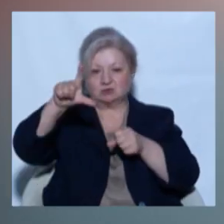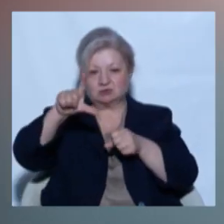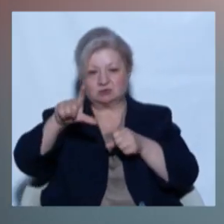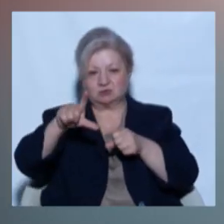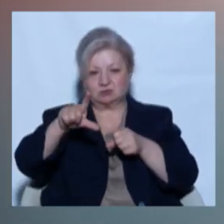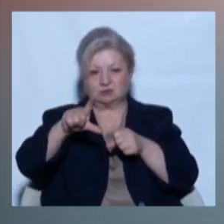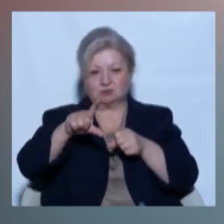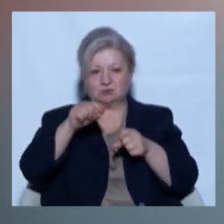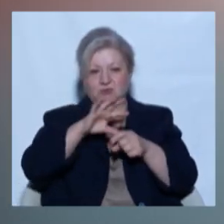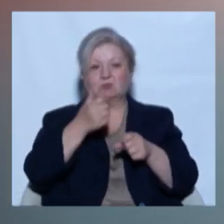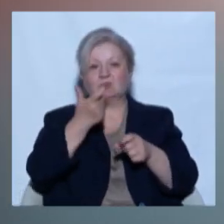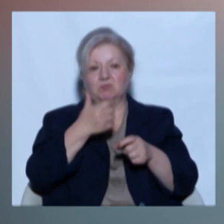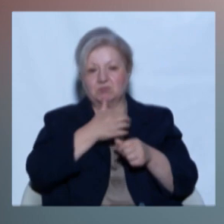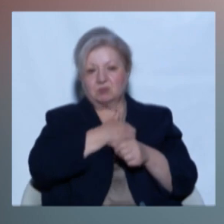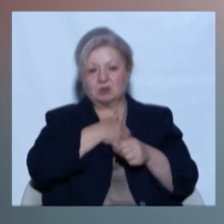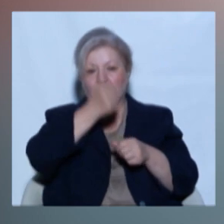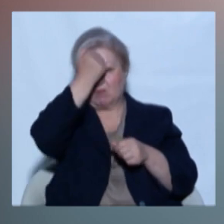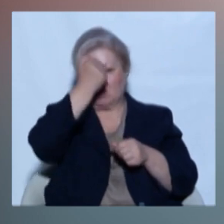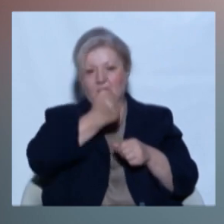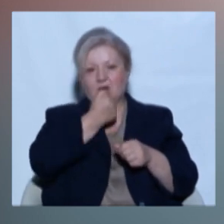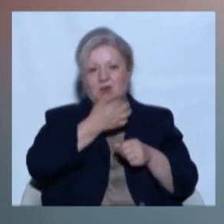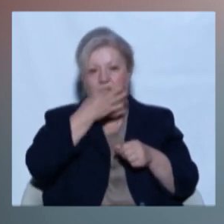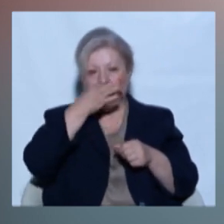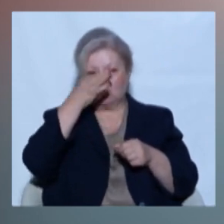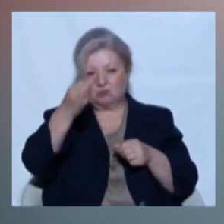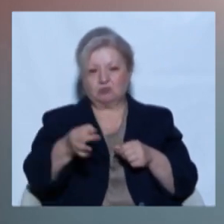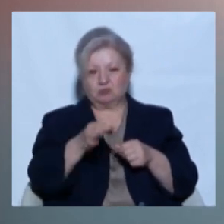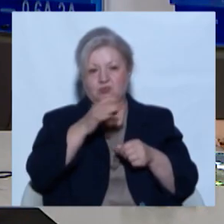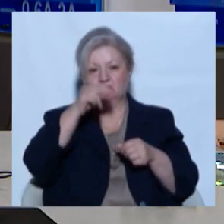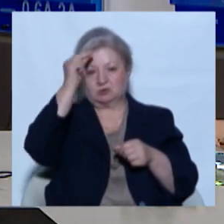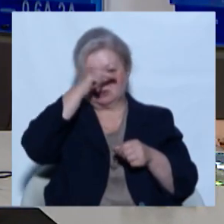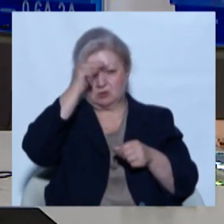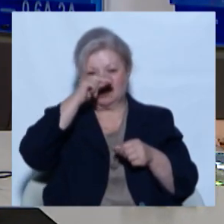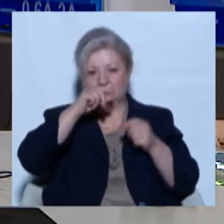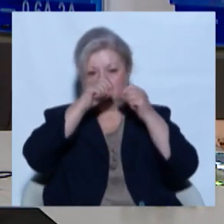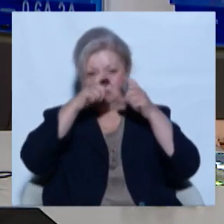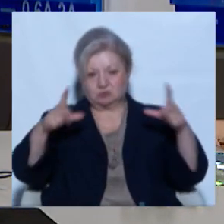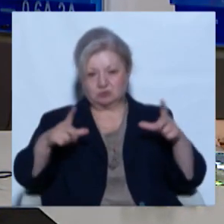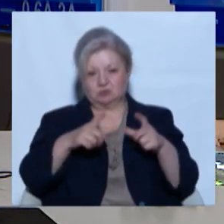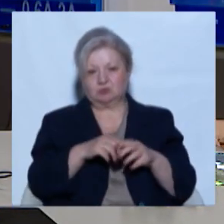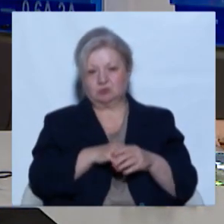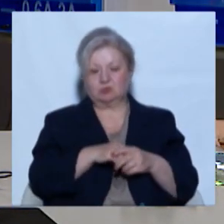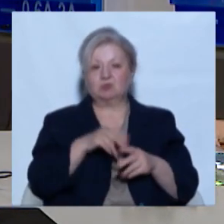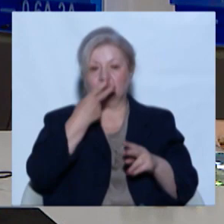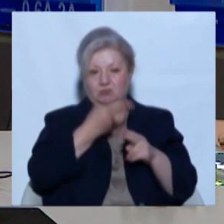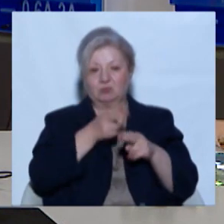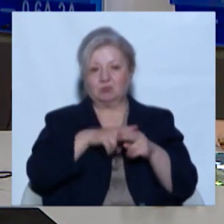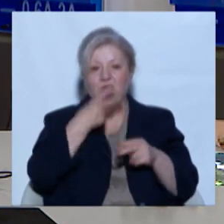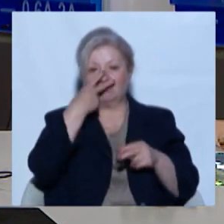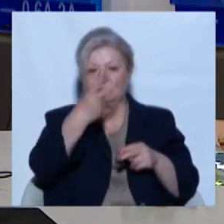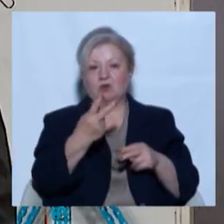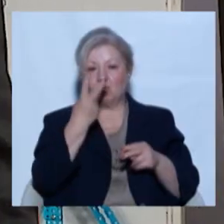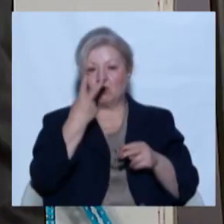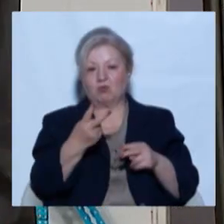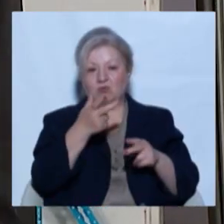მადლობა გადავხოთ ტელესკოლას და ბატონ დავით სონღულაშვილის საინტერესო გაკვეთილებისათვის. ამრიგად ჩვენ ნახეთ ორი ვიდეო